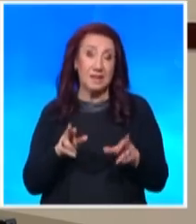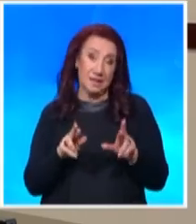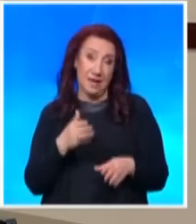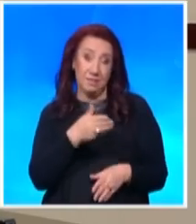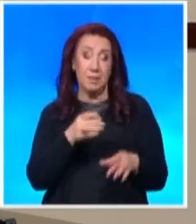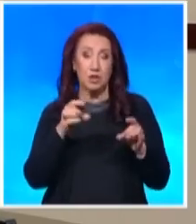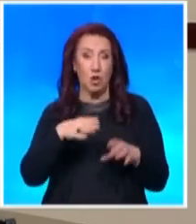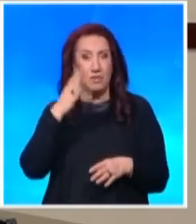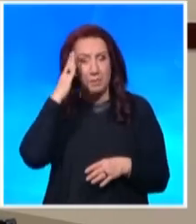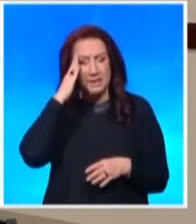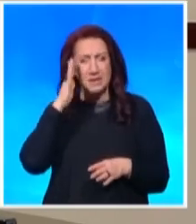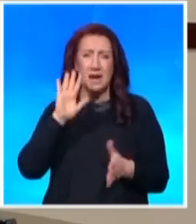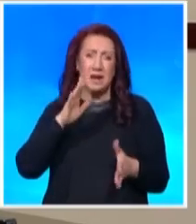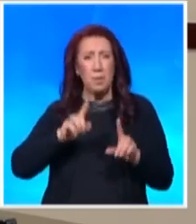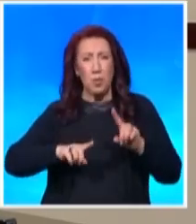поне понякога в събота.